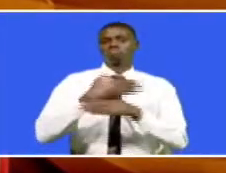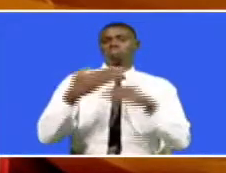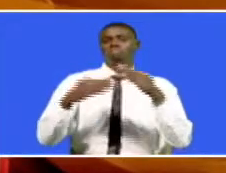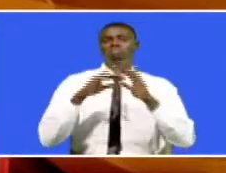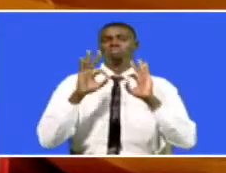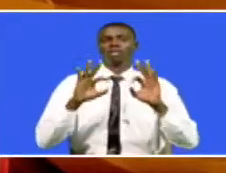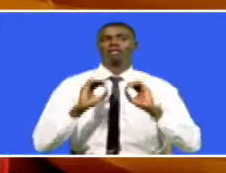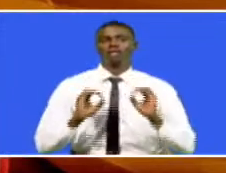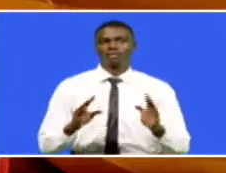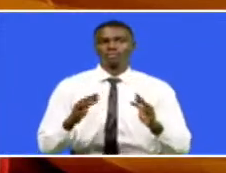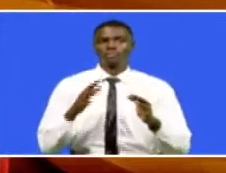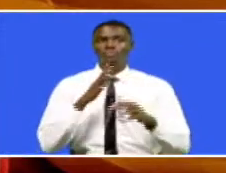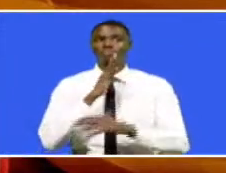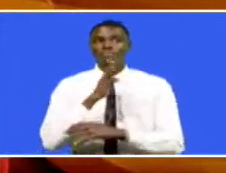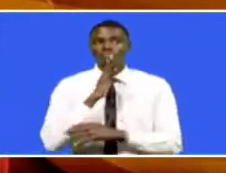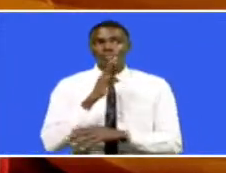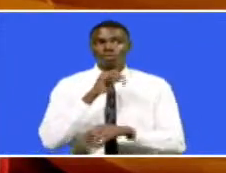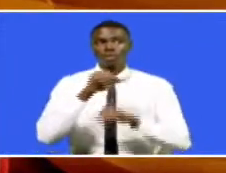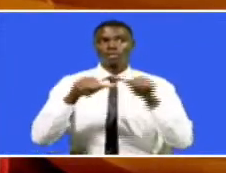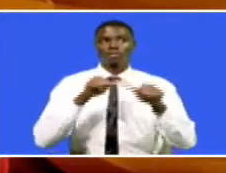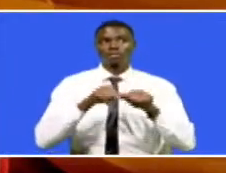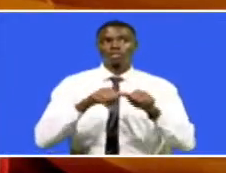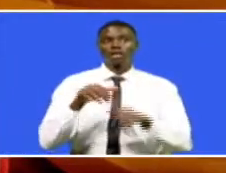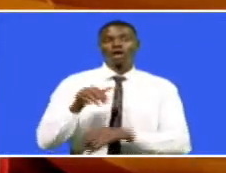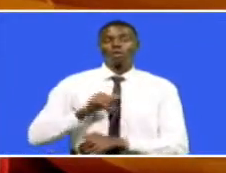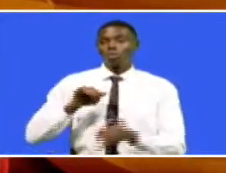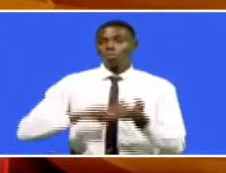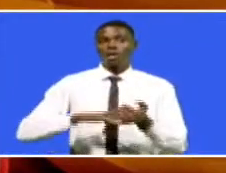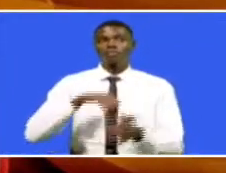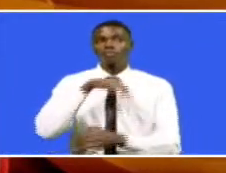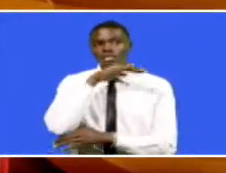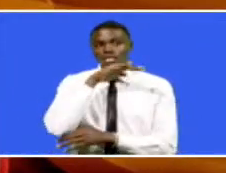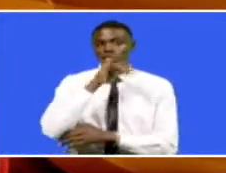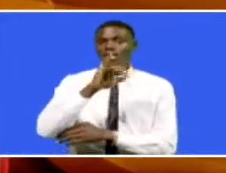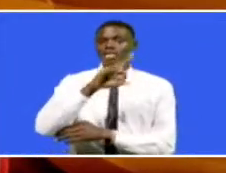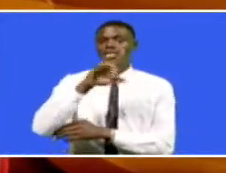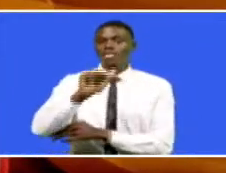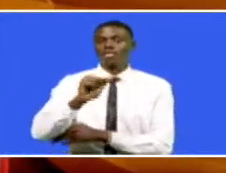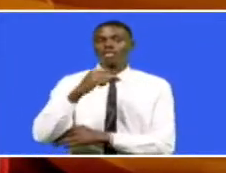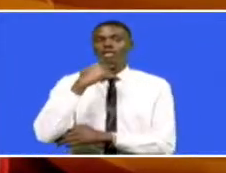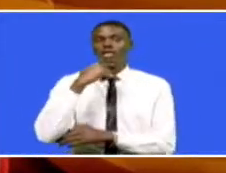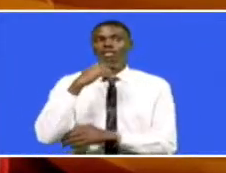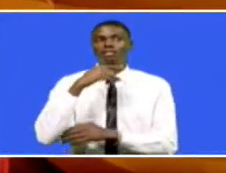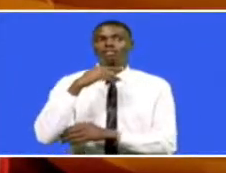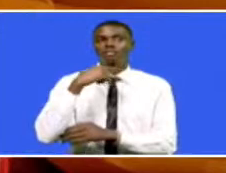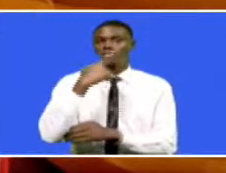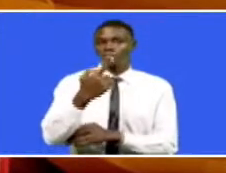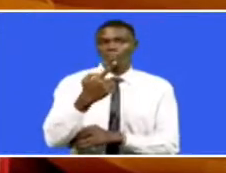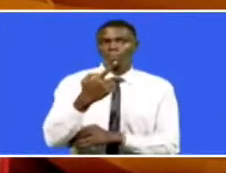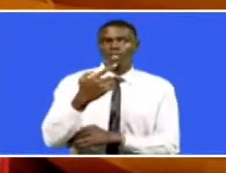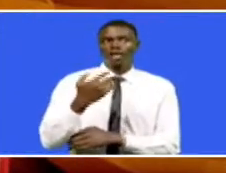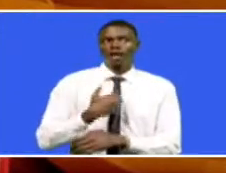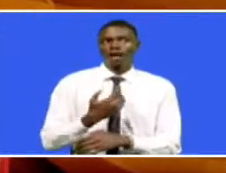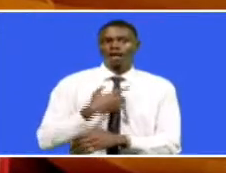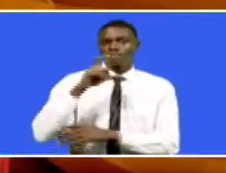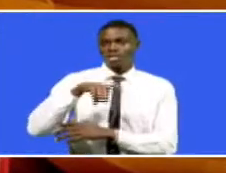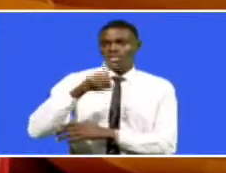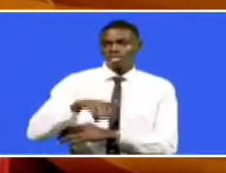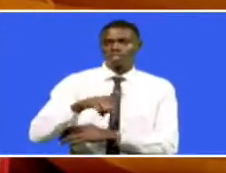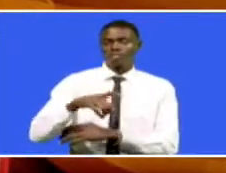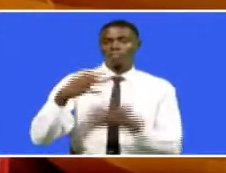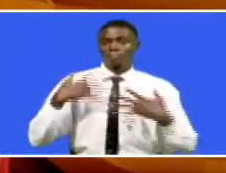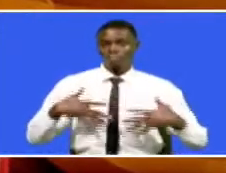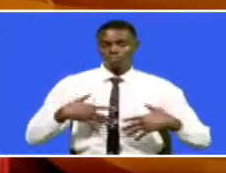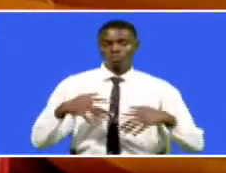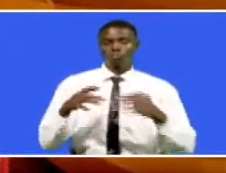kutosha. Akizungumza kwenye hafla hiyo, mkewe Raila Ida Odinga alikariri kwamba ipo haja ya viongozi kuwa